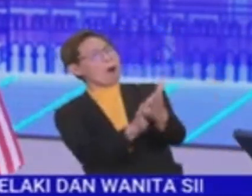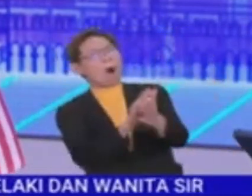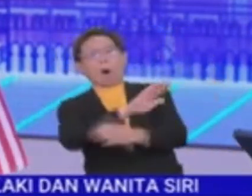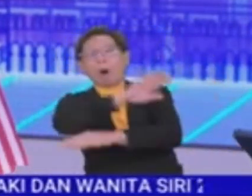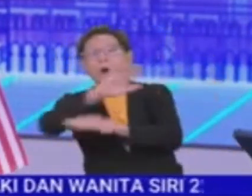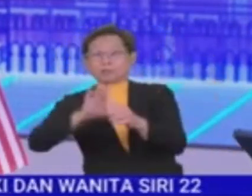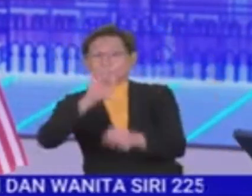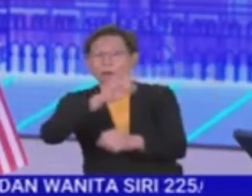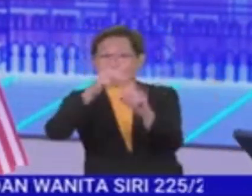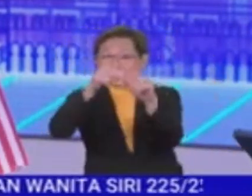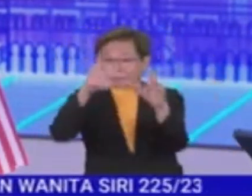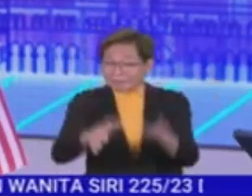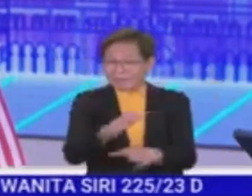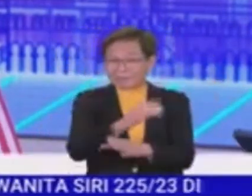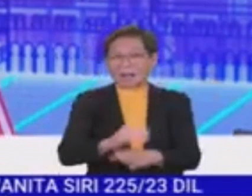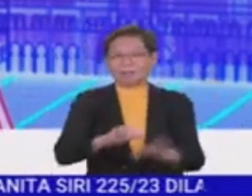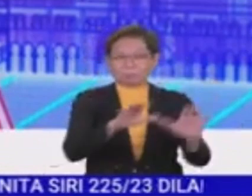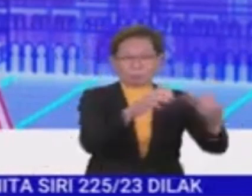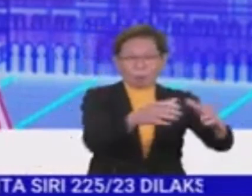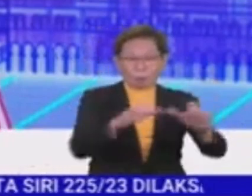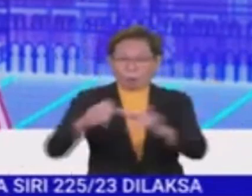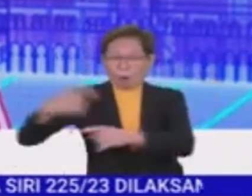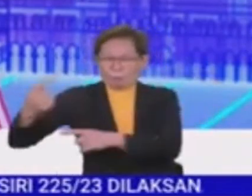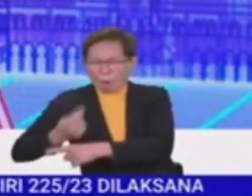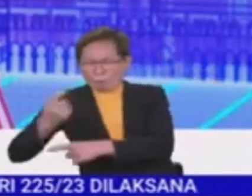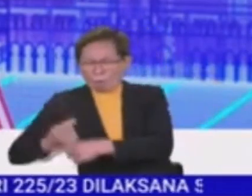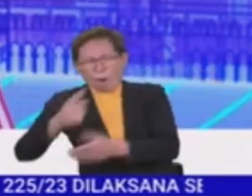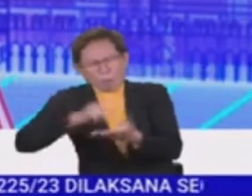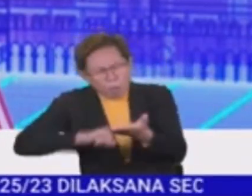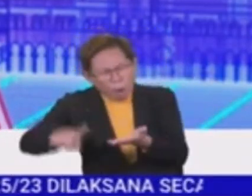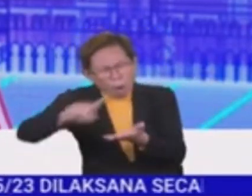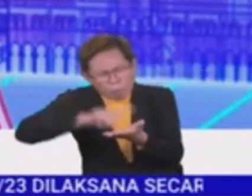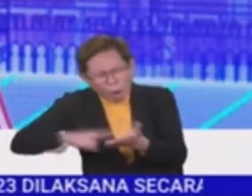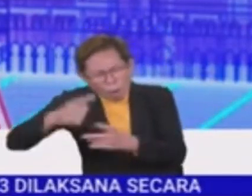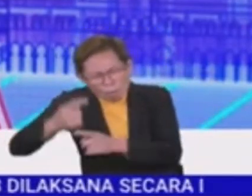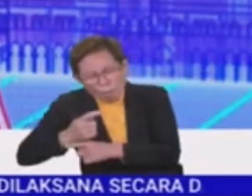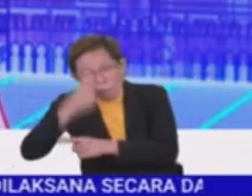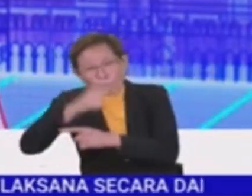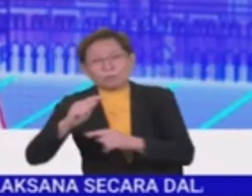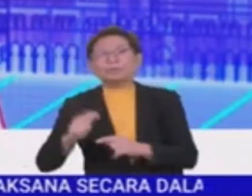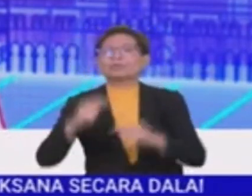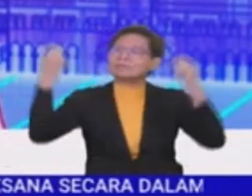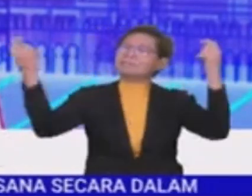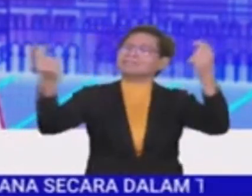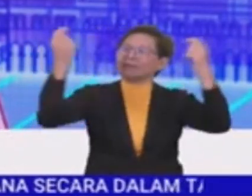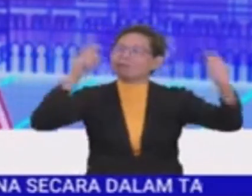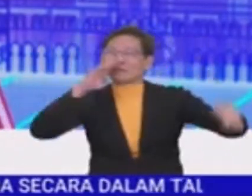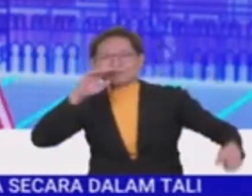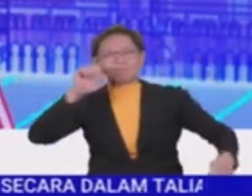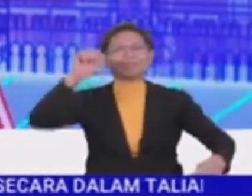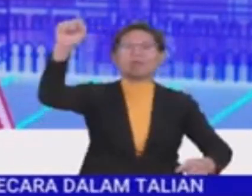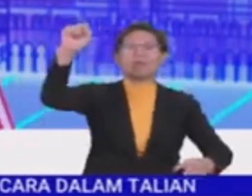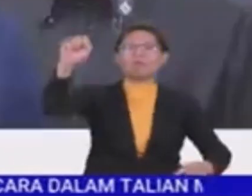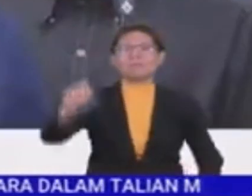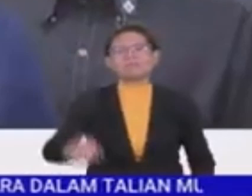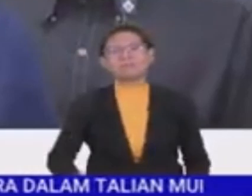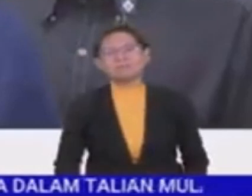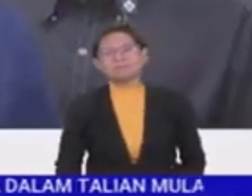peserta dan kontingen perbarisan yang melakukan latihan sejak berminggu-minggu untuk sambutan tersebut.